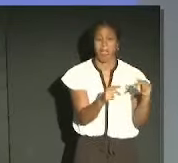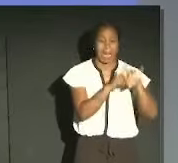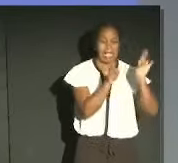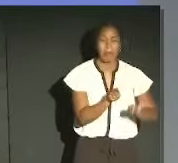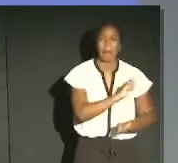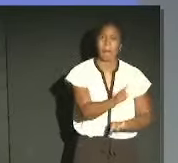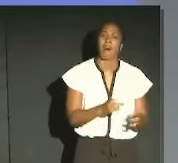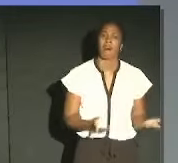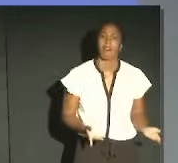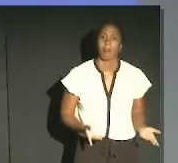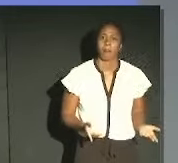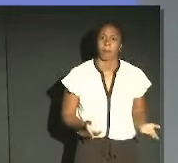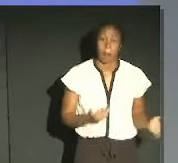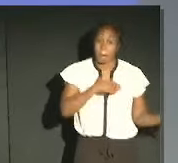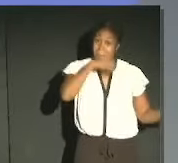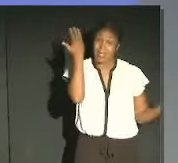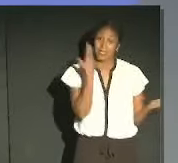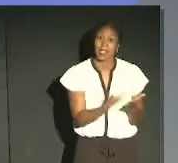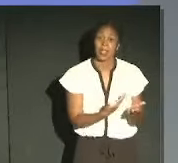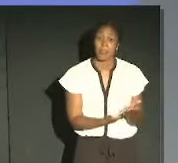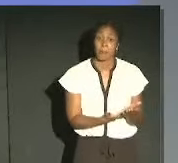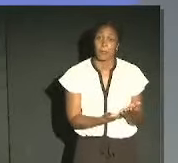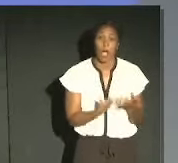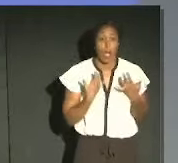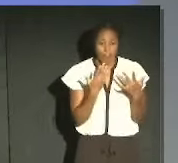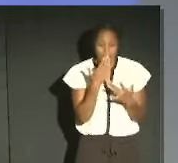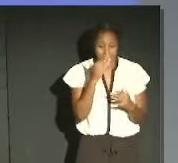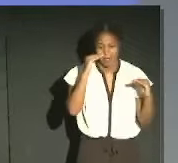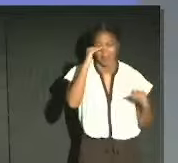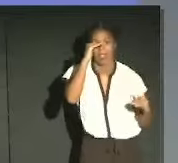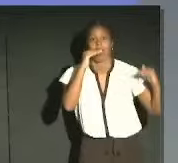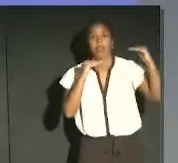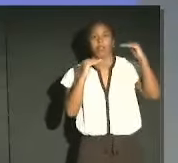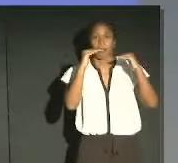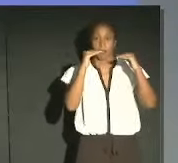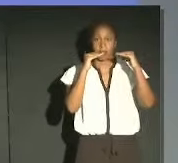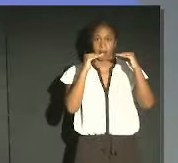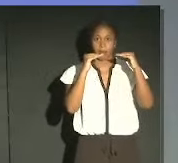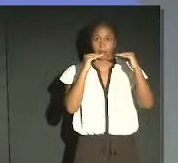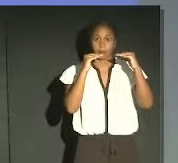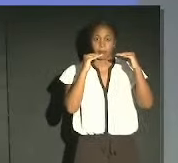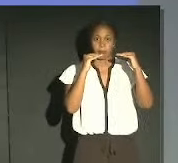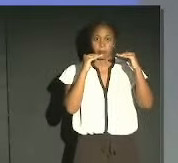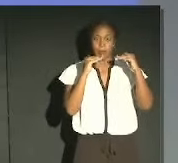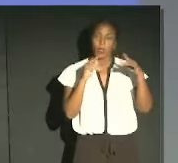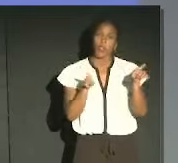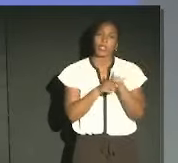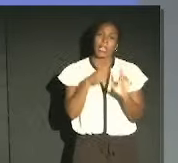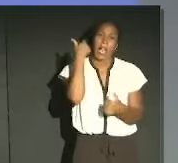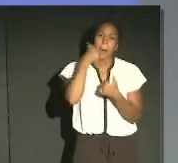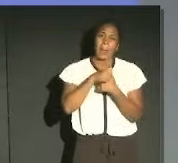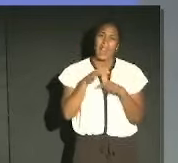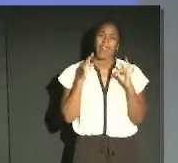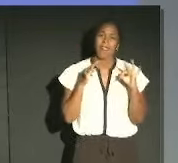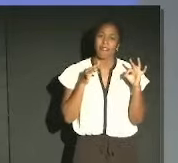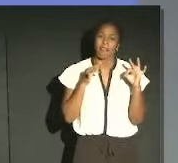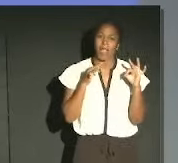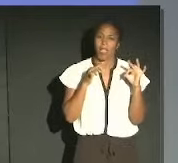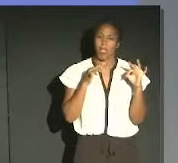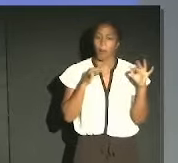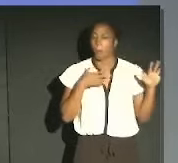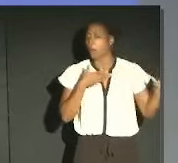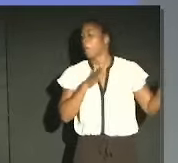c'est l'égalité face à leur mépris et vous vous souvenez sans doute en parlant de mépris de cette